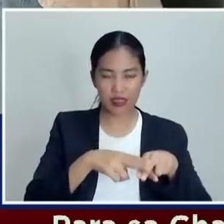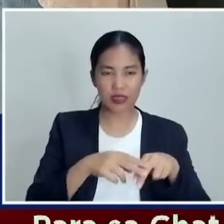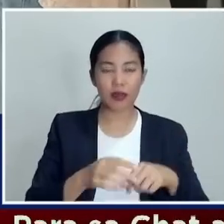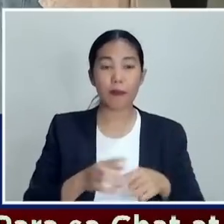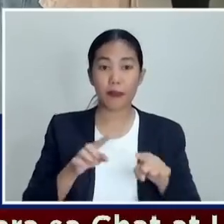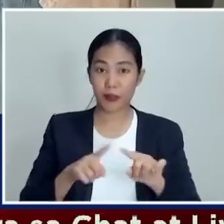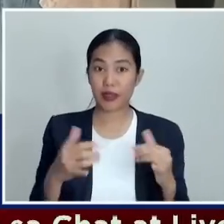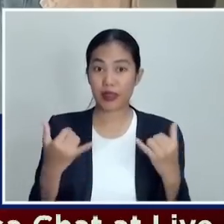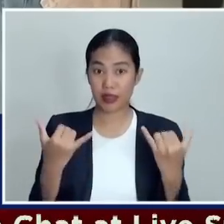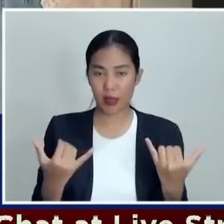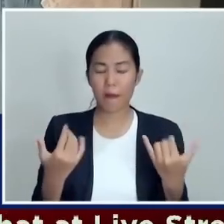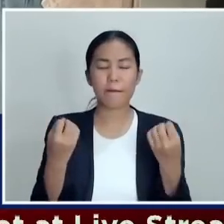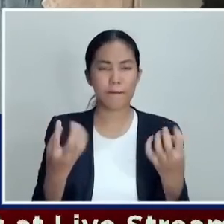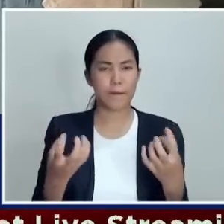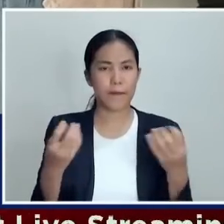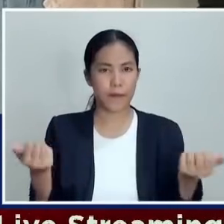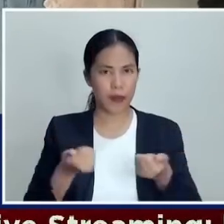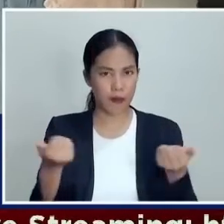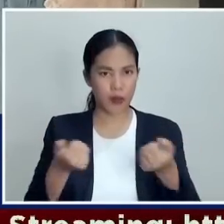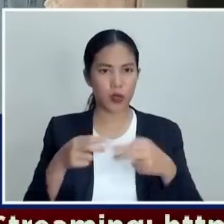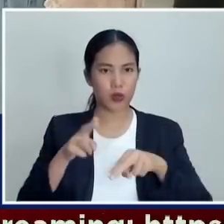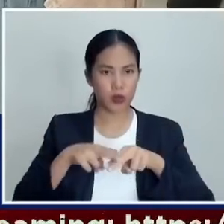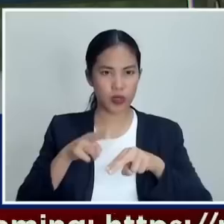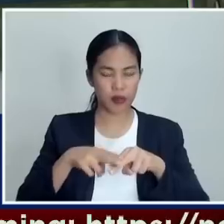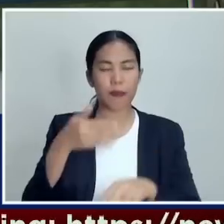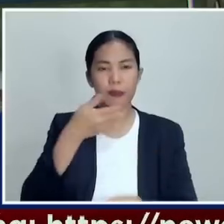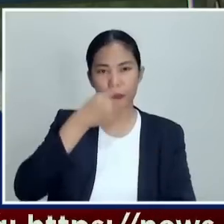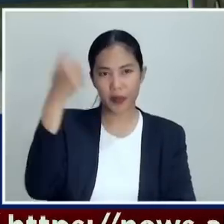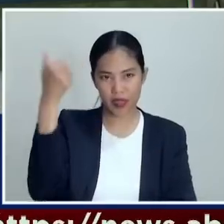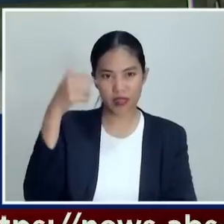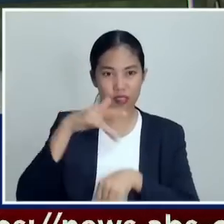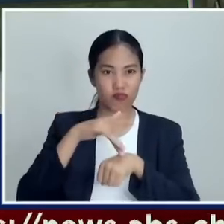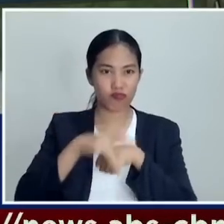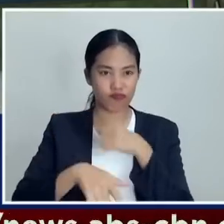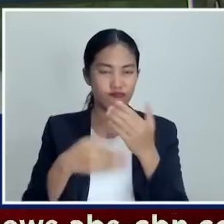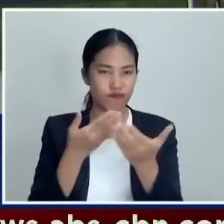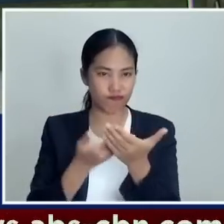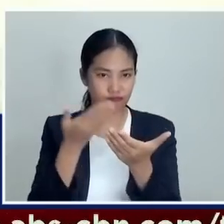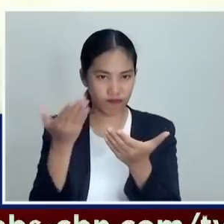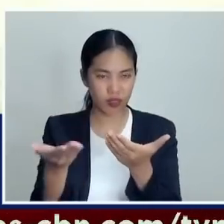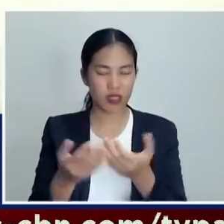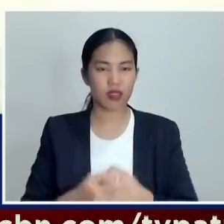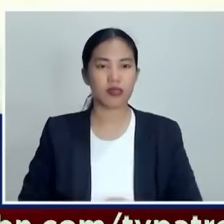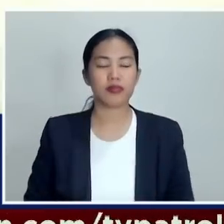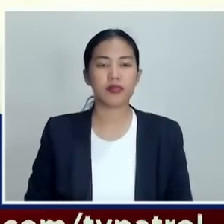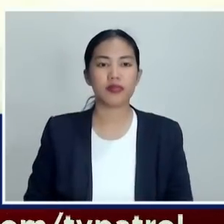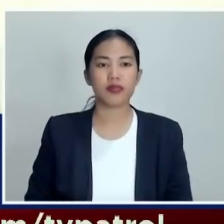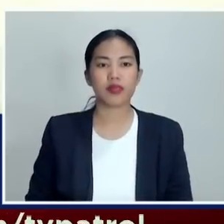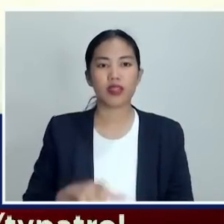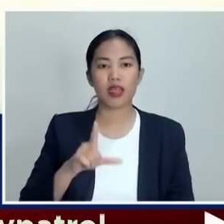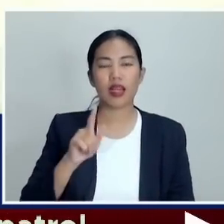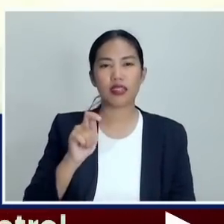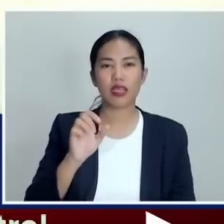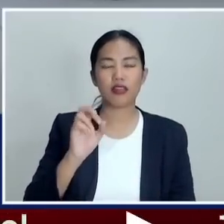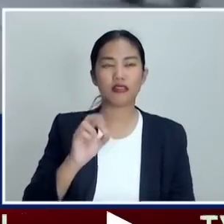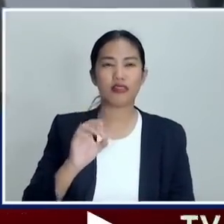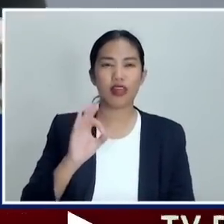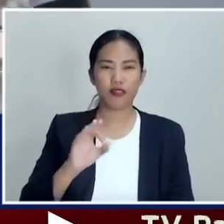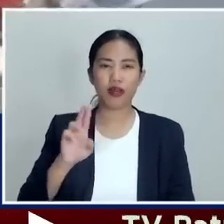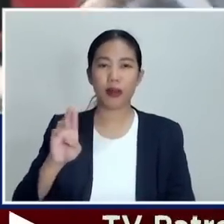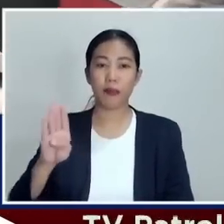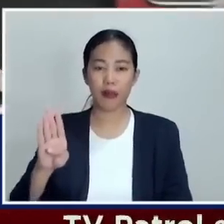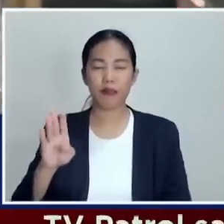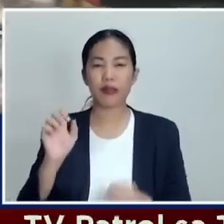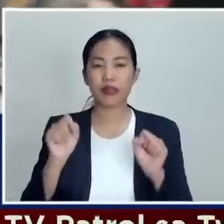raw ang mga upuan, mas maigi nang mag-book ng maaga. Ayon sa LTFRB, posibleng hindi umabot sa Semana Santa